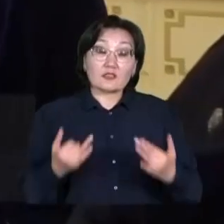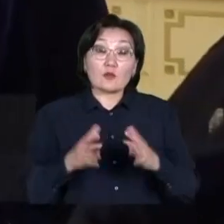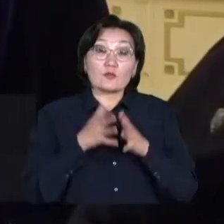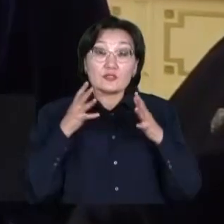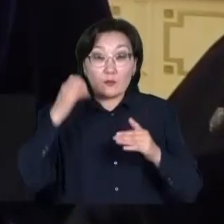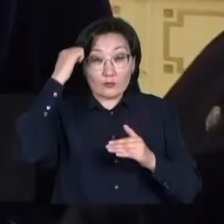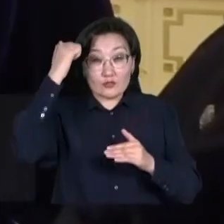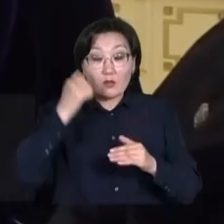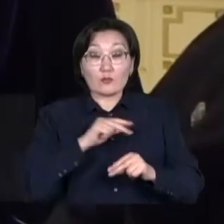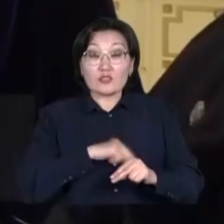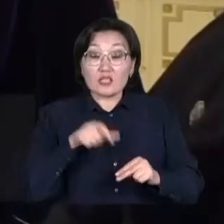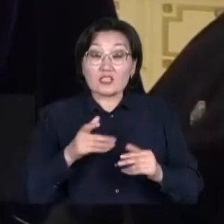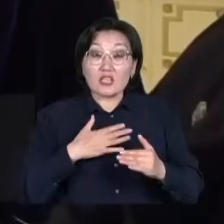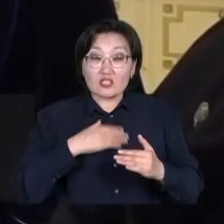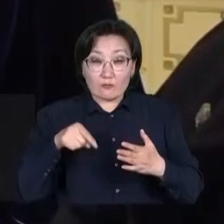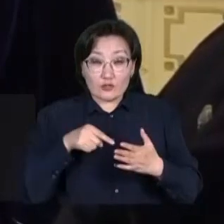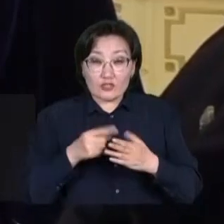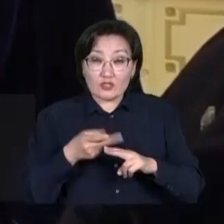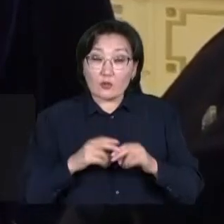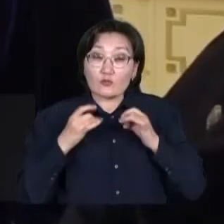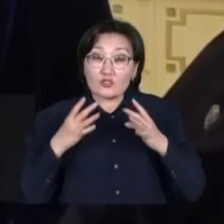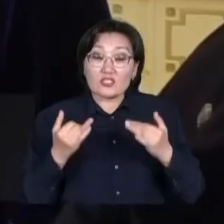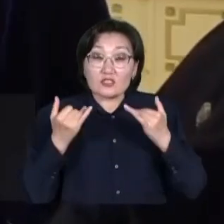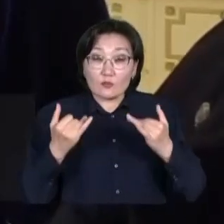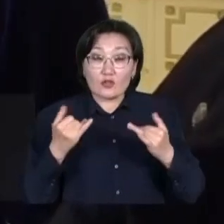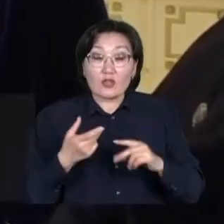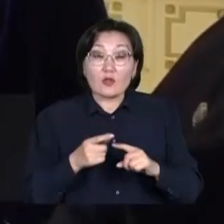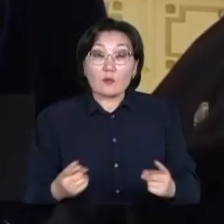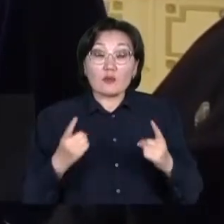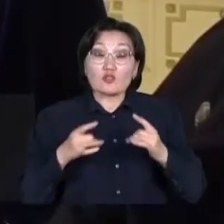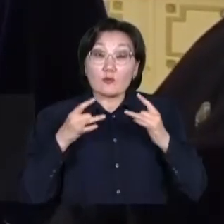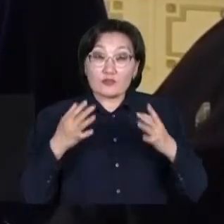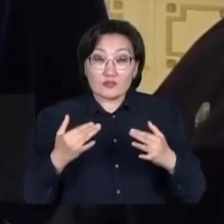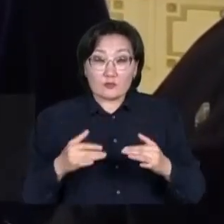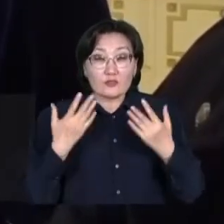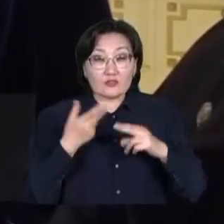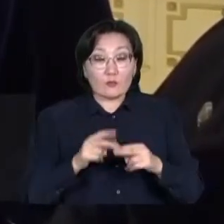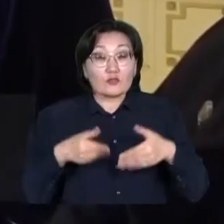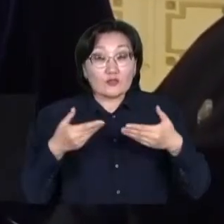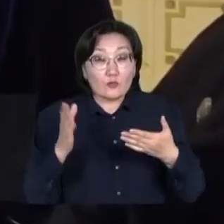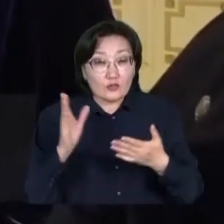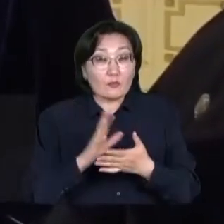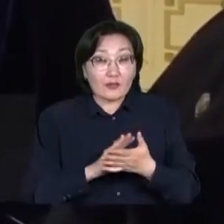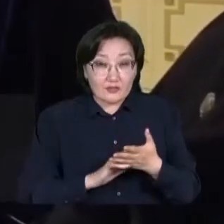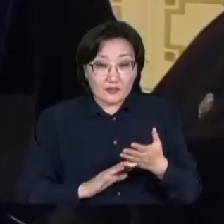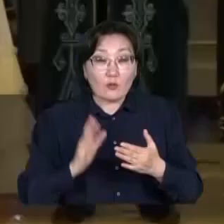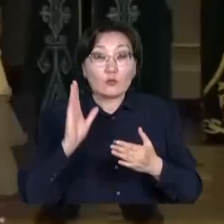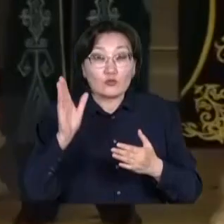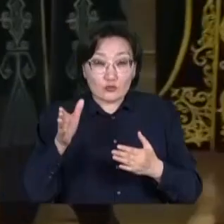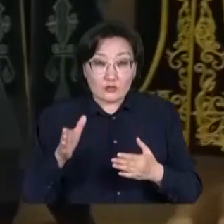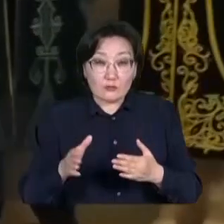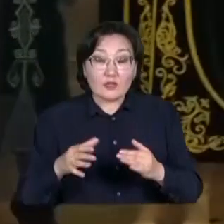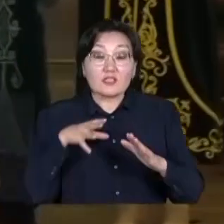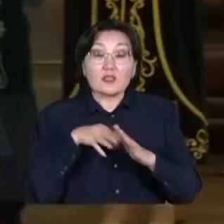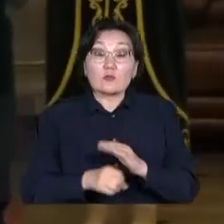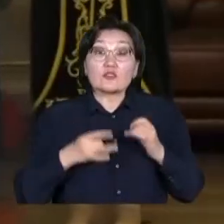Огромное спасибо работникам нашего города, которые отмечают сегодня этот большой праздник. Пусть эта инициатива будет продолжена и в будущем. В